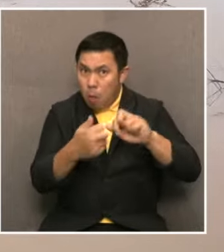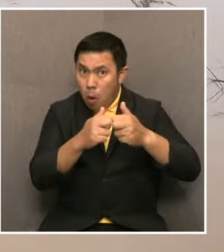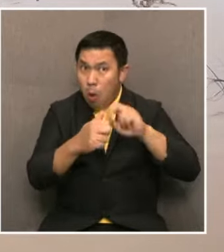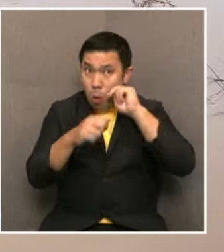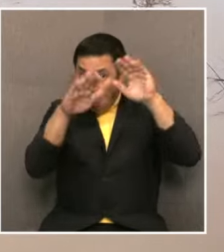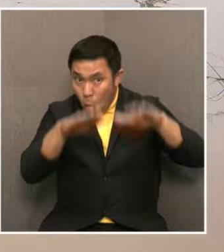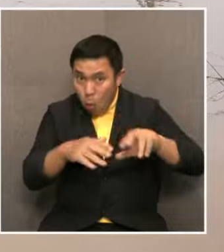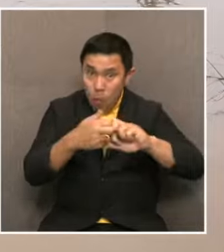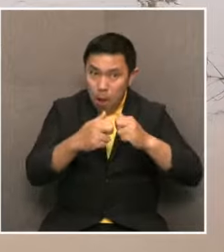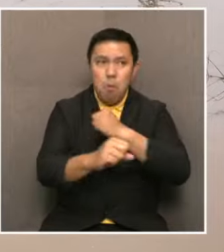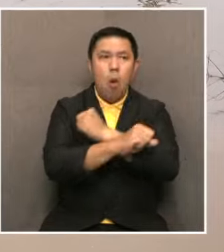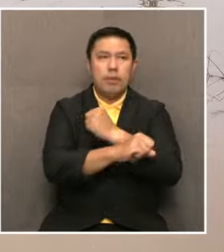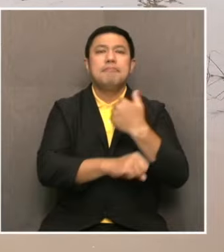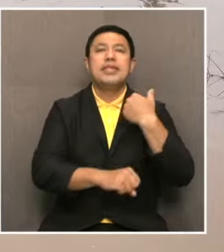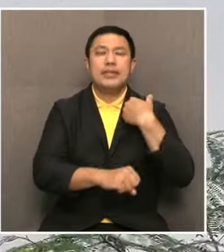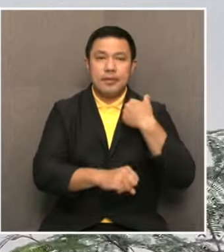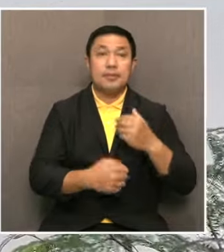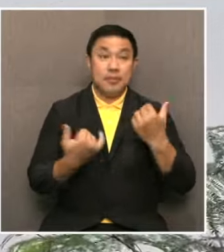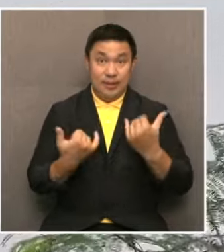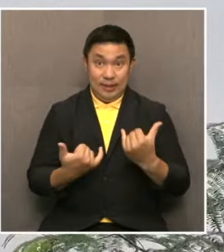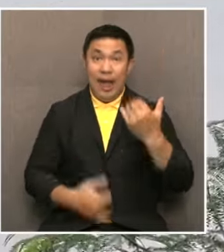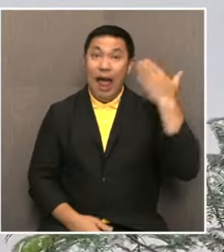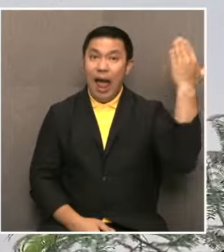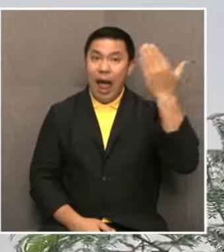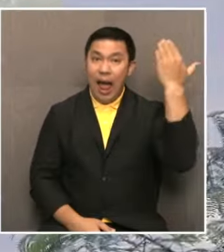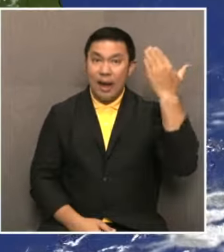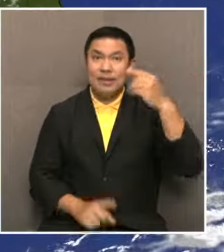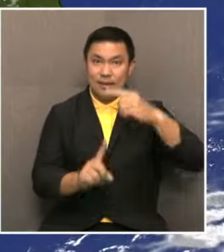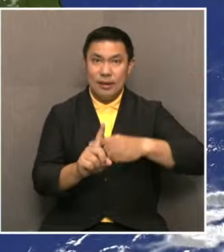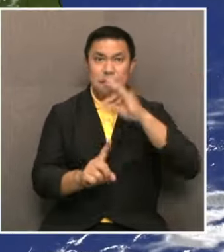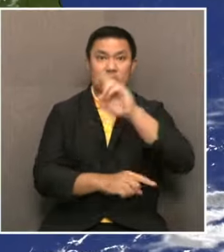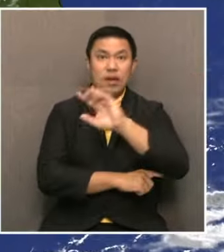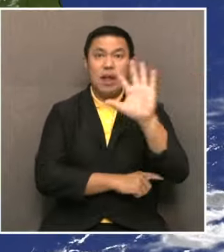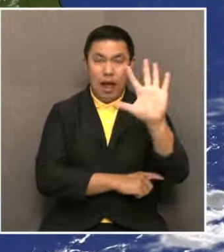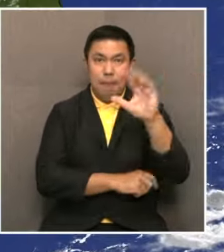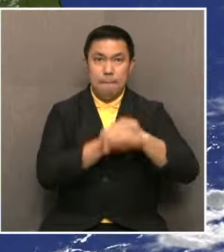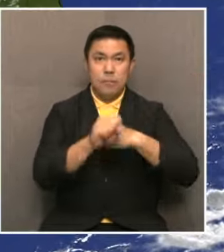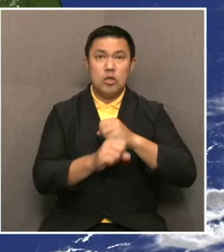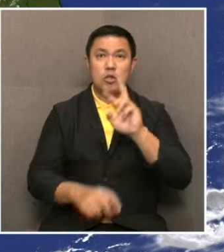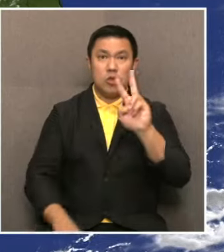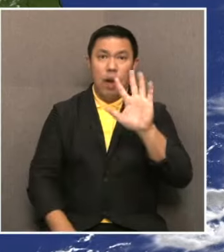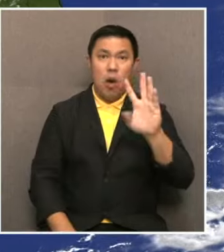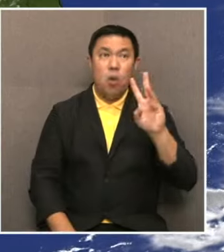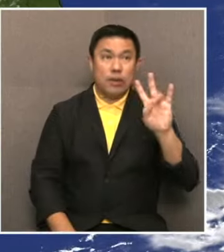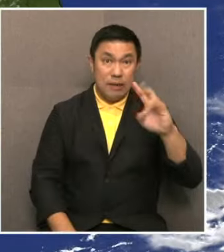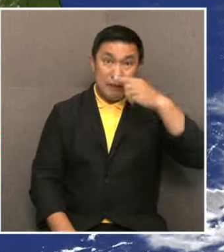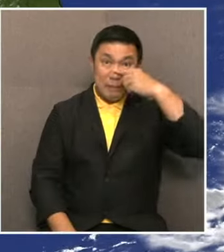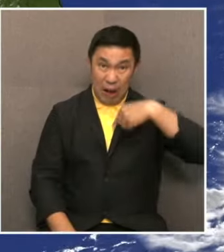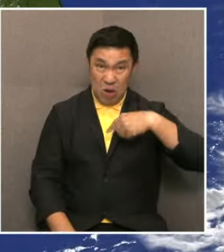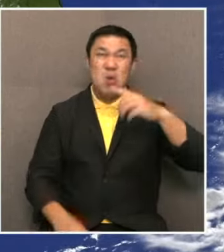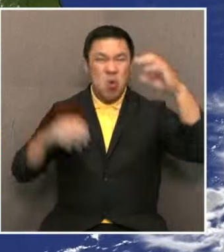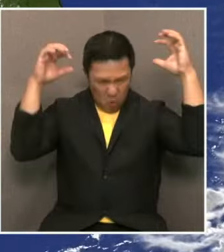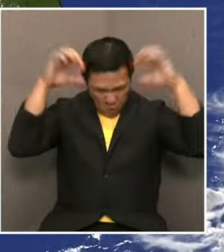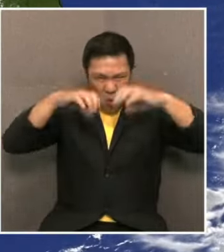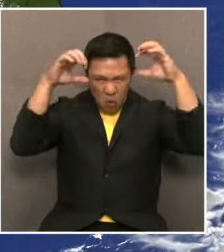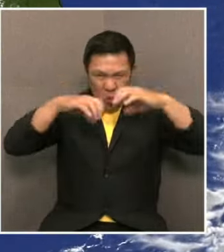ได้มาดูลักษณะอากาศทั่วไปวันนี้กันนะคะ 5สิงหาคม2567ไทยยังคงมีฝนฟ้าคะนองค่ะ